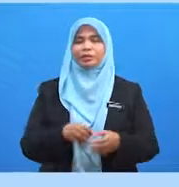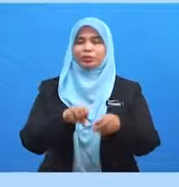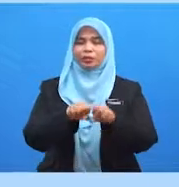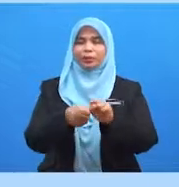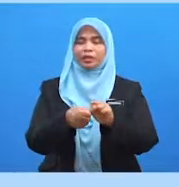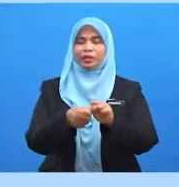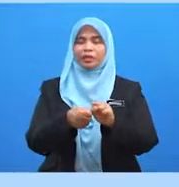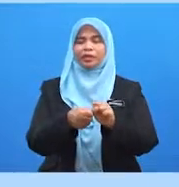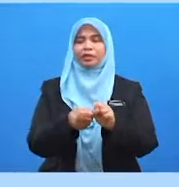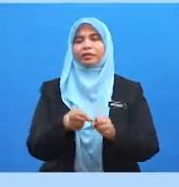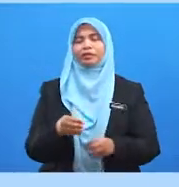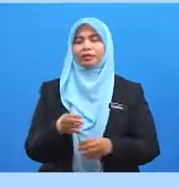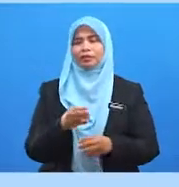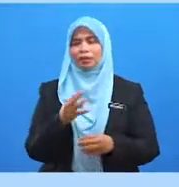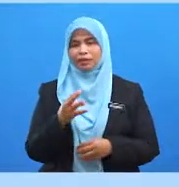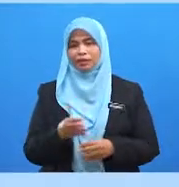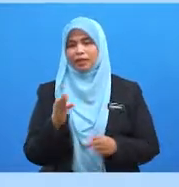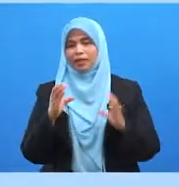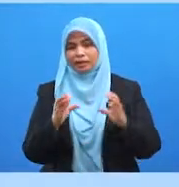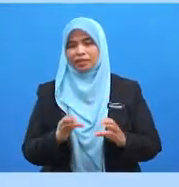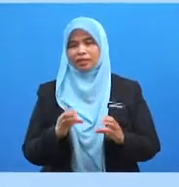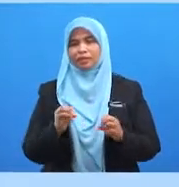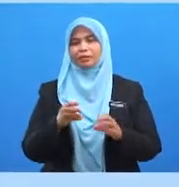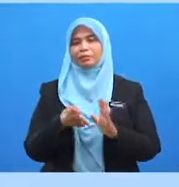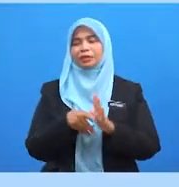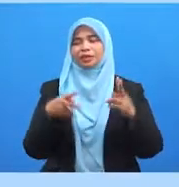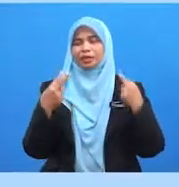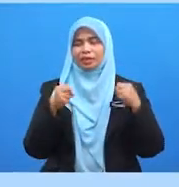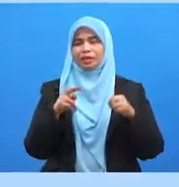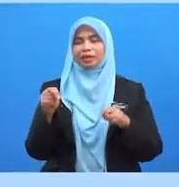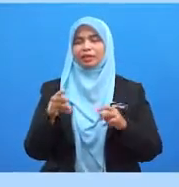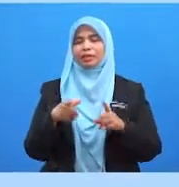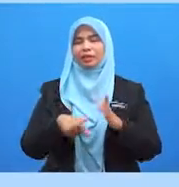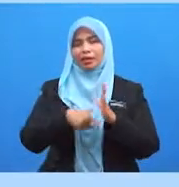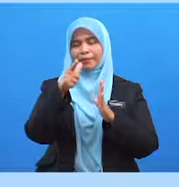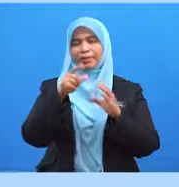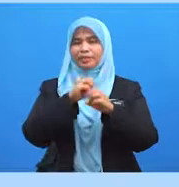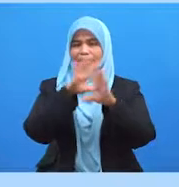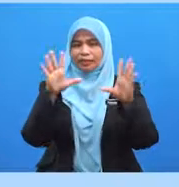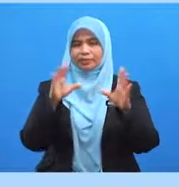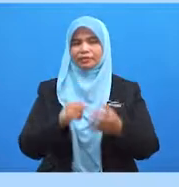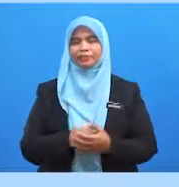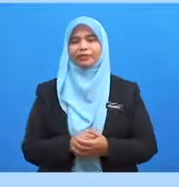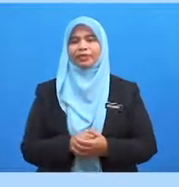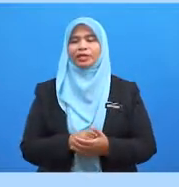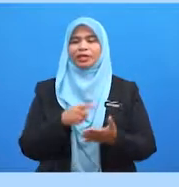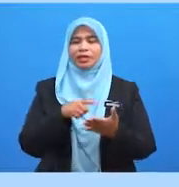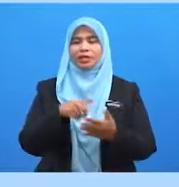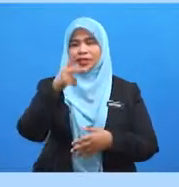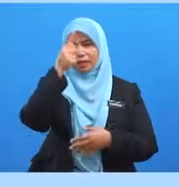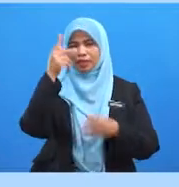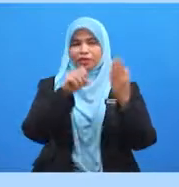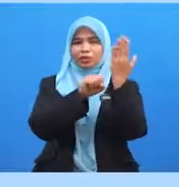supaya operasi perniagaan lebih jelas dan sistematik. Ini kerana sumber